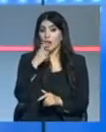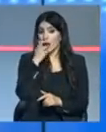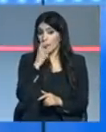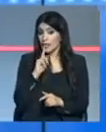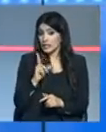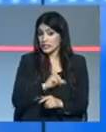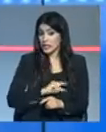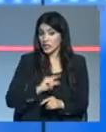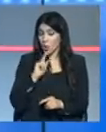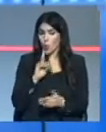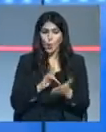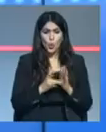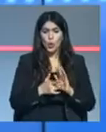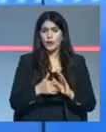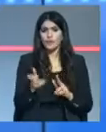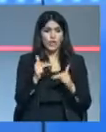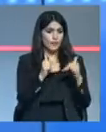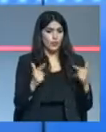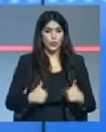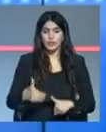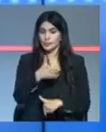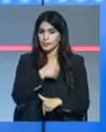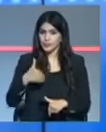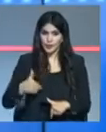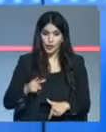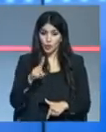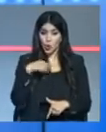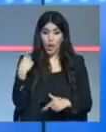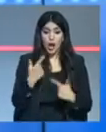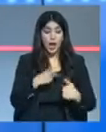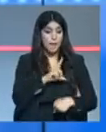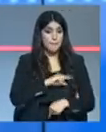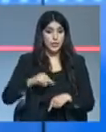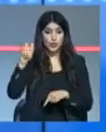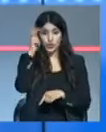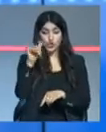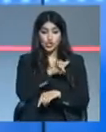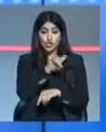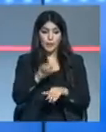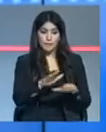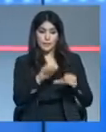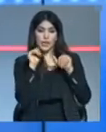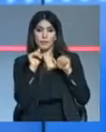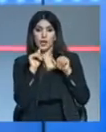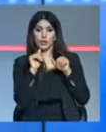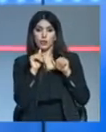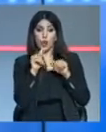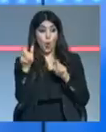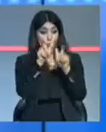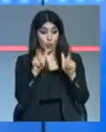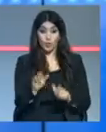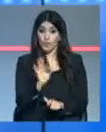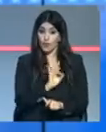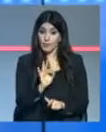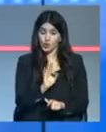في عديد المناسبات على مستوى وزاره الداخليه والامن الجمهوري وعمرو ما يترك البلاد معناها بدون تامين